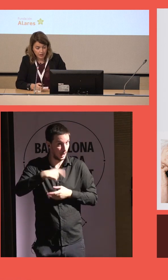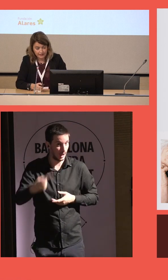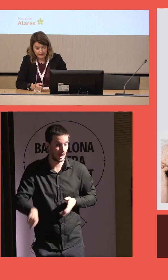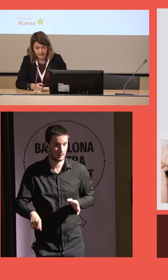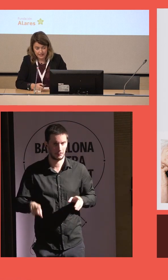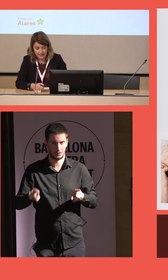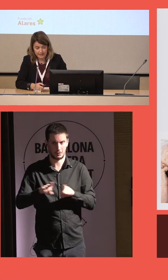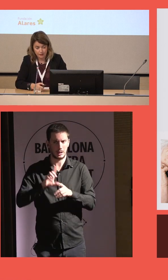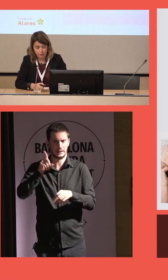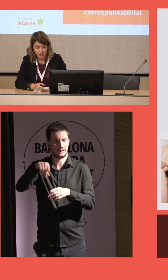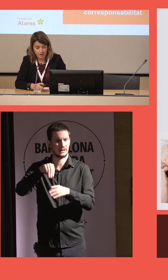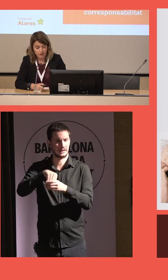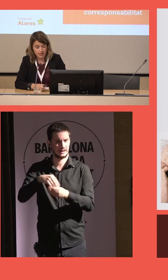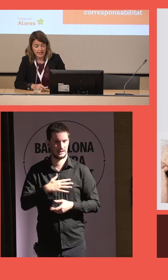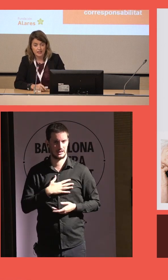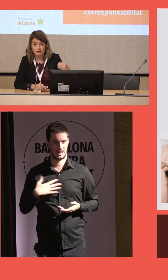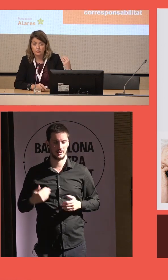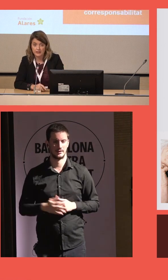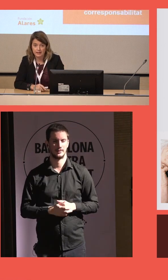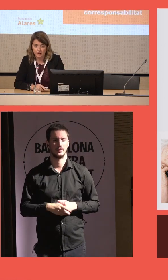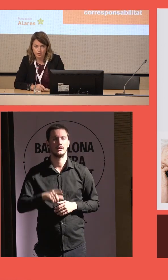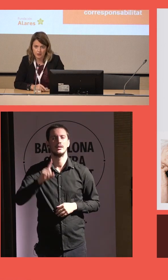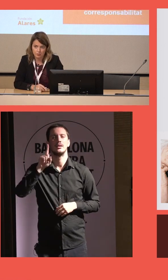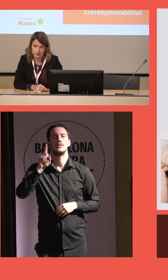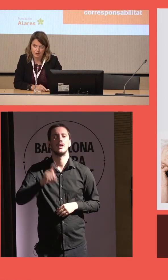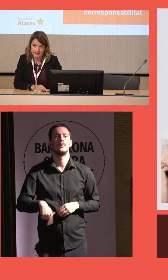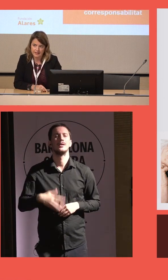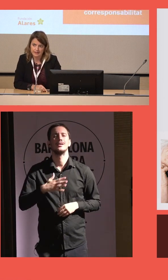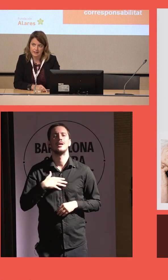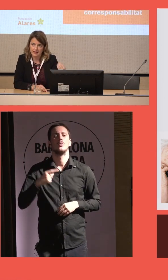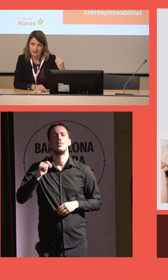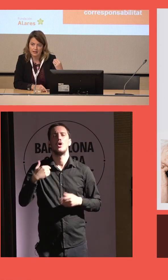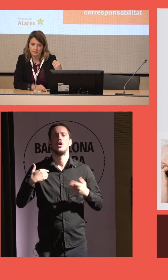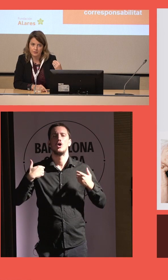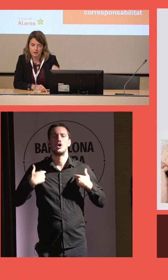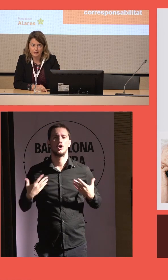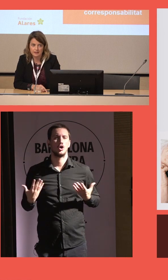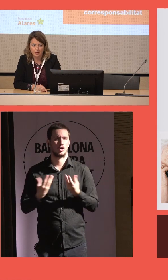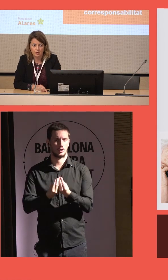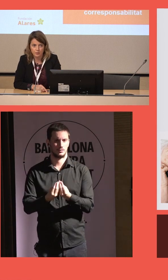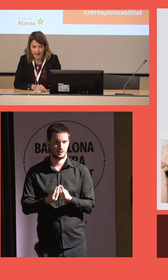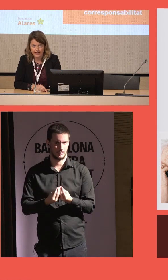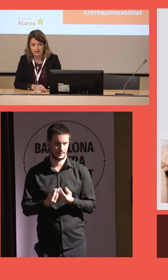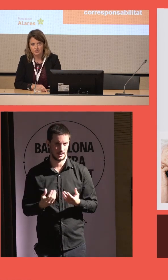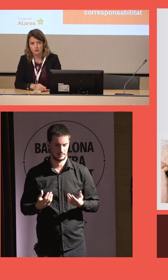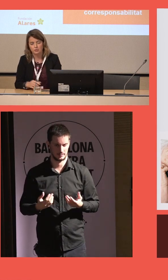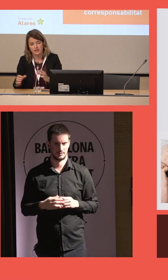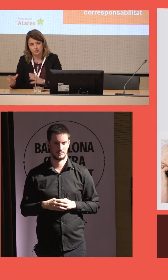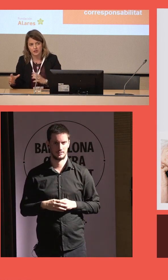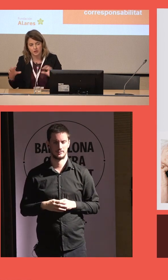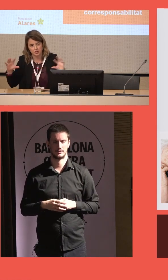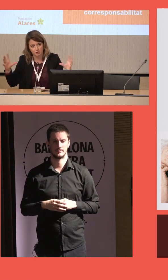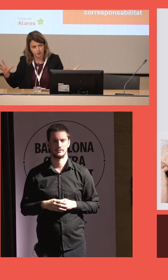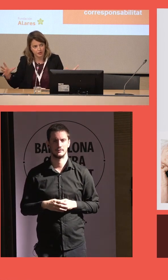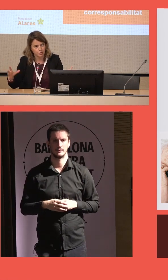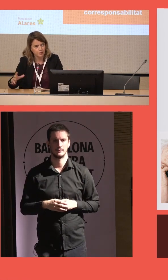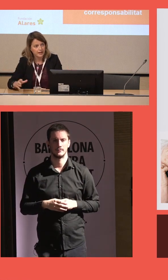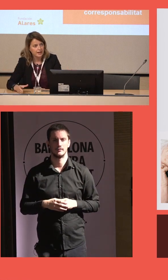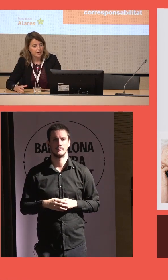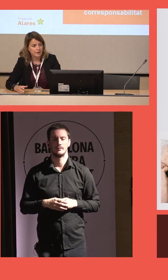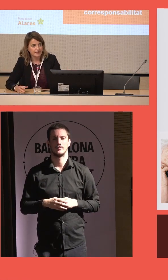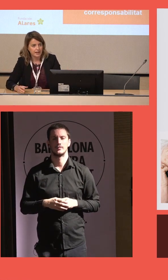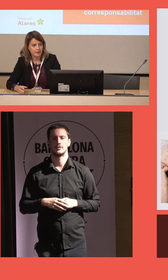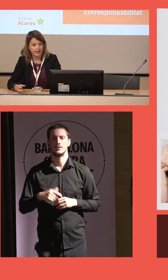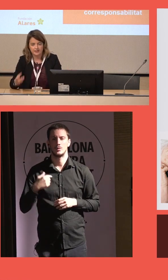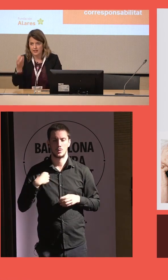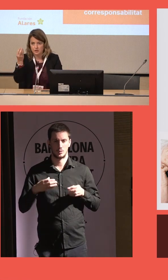una altra de les línies d'actuacions és fomentar la corresponsabilitat nosaltres el grup a l'ARES no només la fundació sinó tot el grup